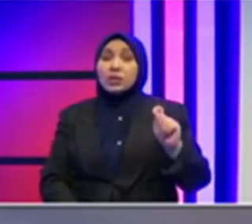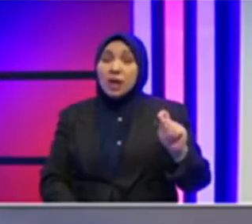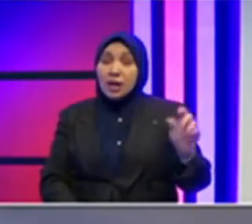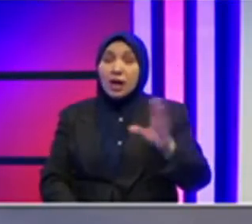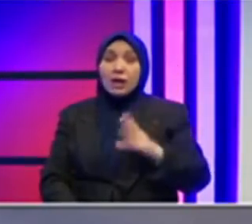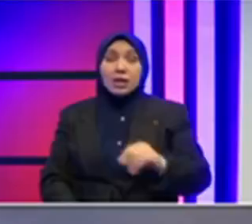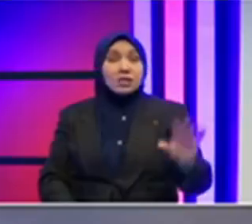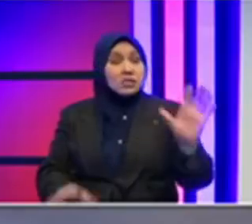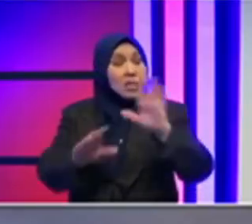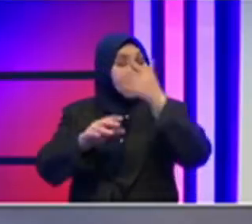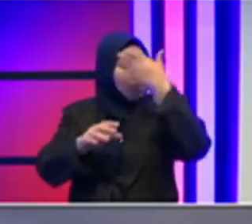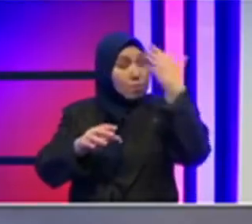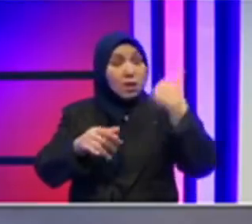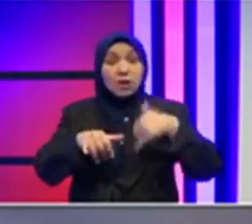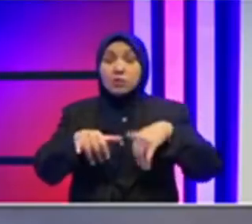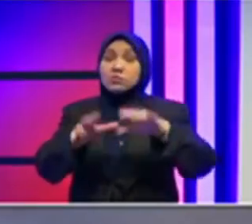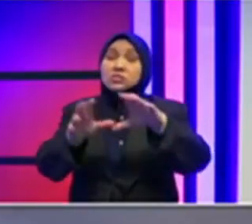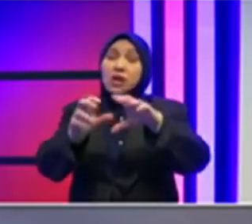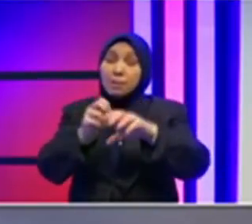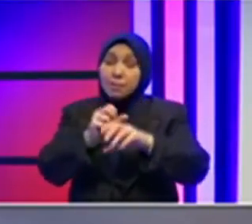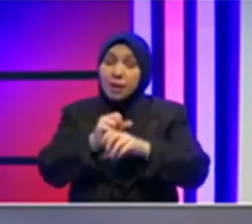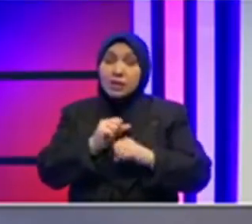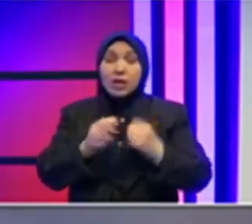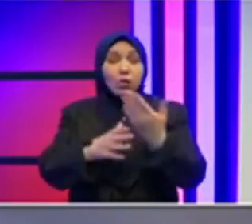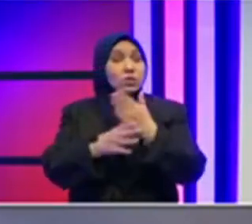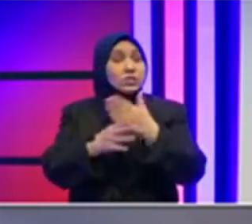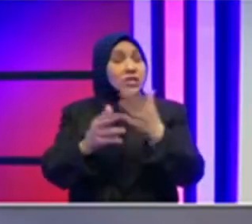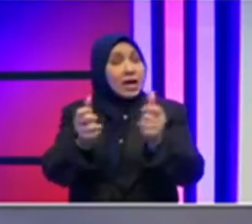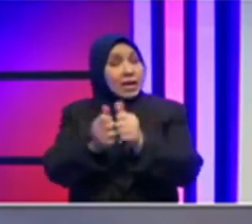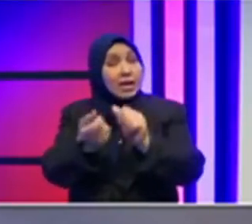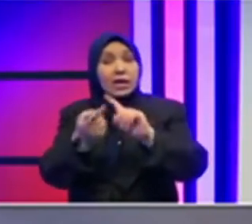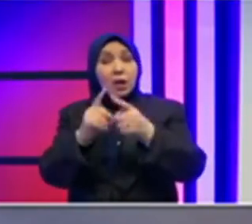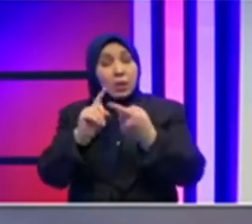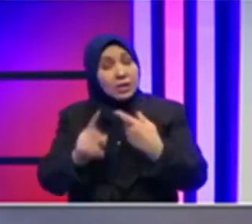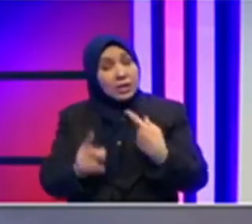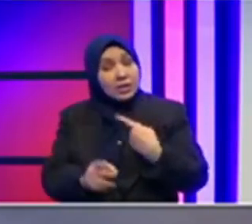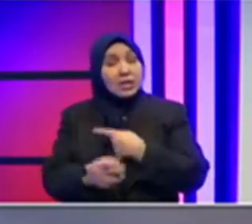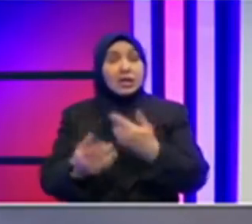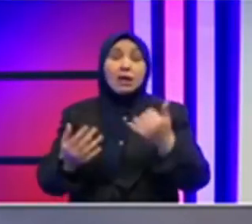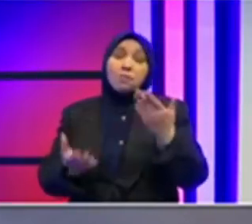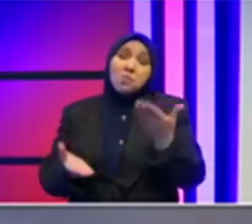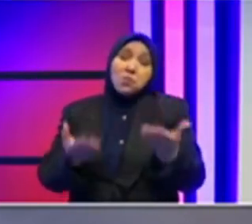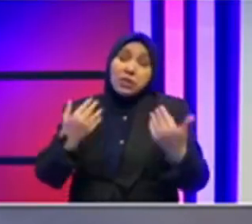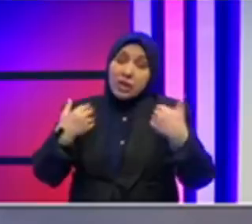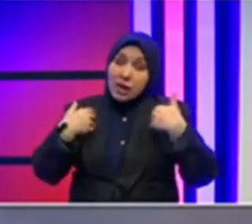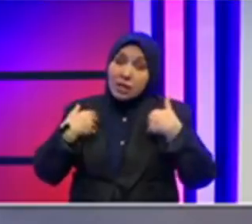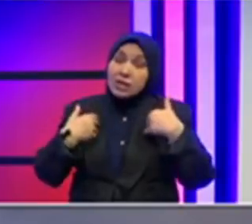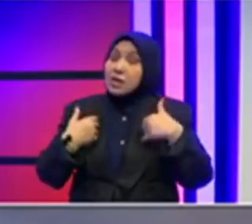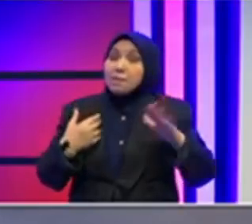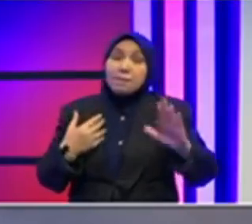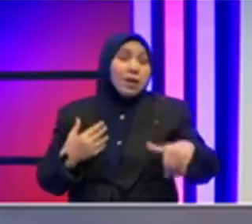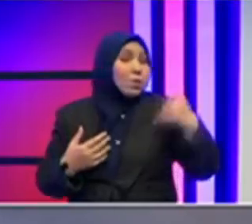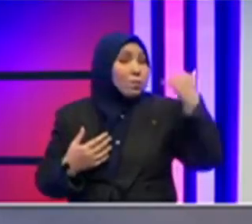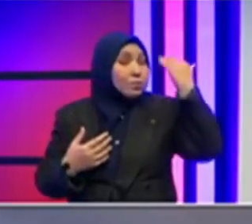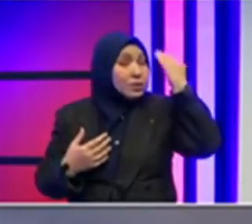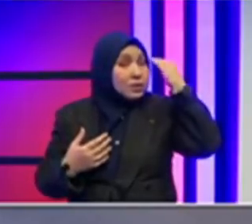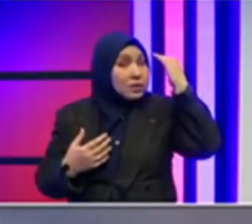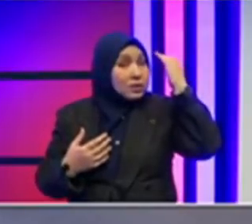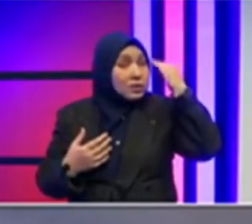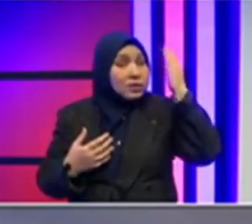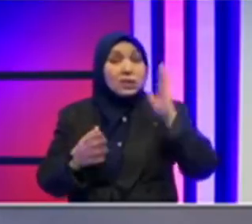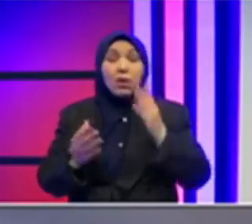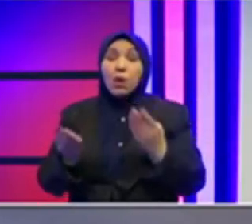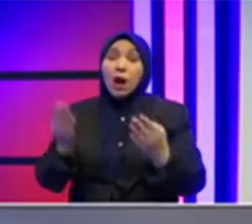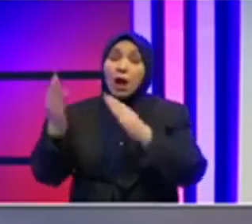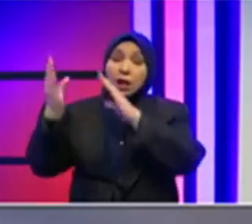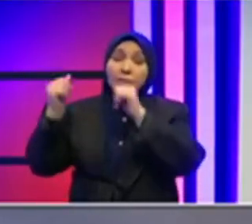lupa untuk terus sebarkan pengajian kita, kongsikan dengan kawan-kawan kita. Barangkali ada lagi yang belum tahu My Quran Time. Mudah-mudahan